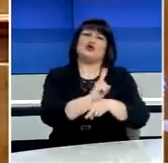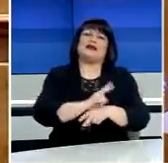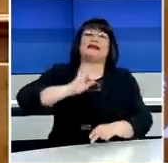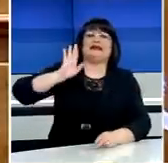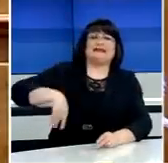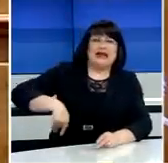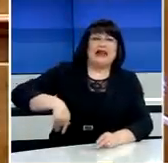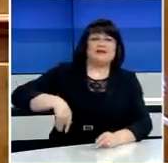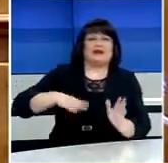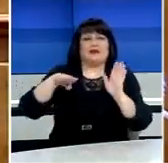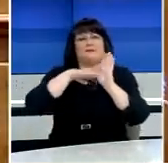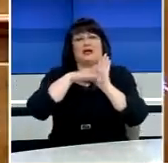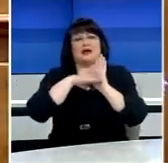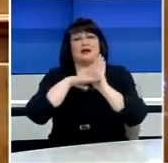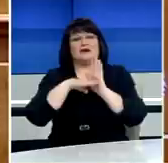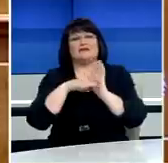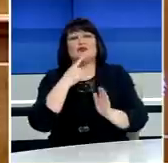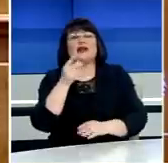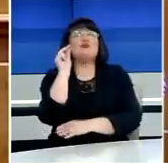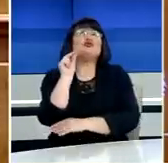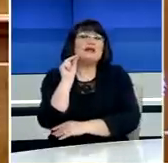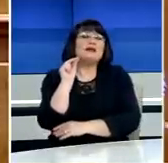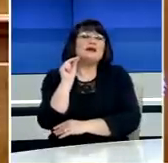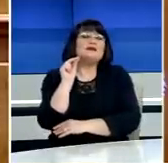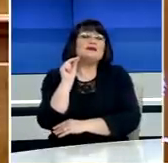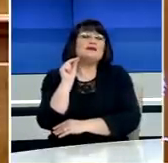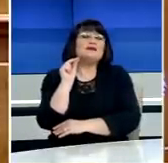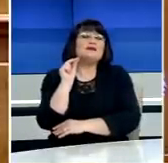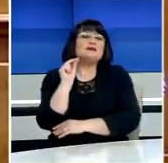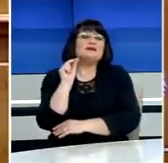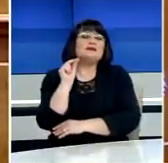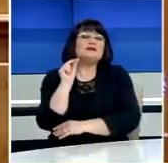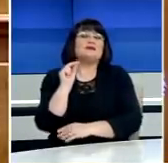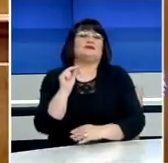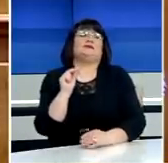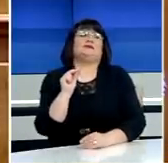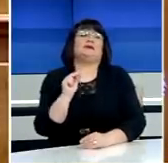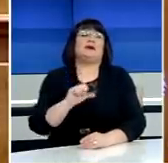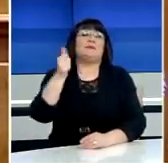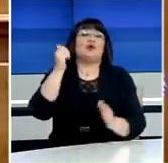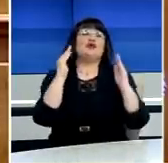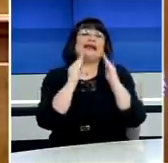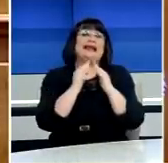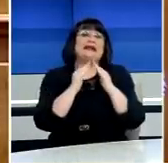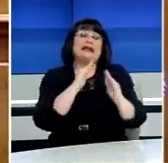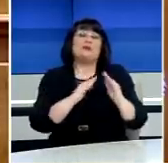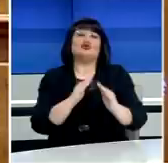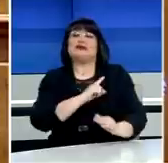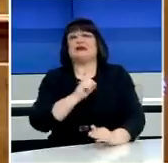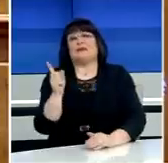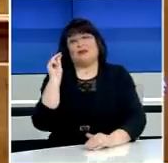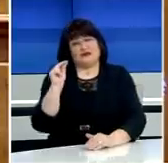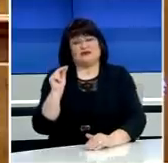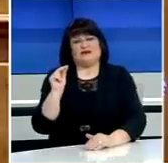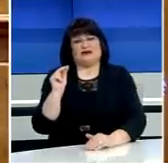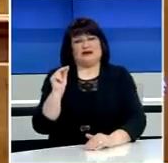στην πρώτη τελευταία παράγραφο, είναι ότι σας δεσμεύει για την άρση της πρώτης κατοικίας, της προστασίας πρώτης